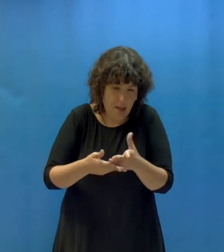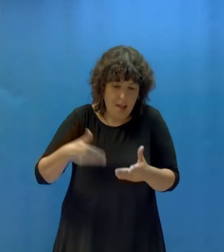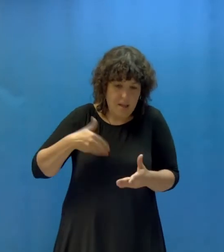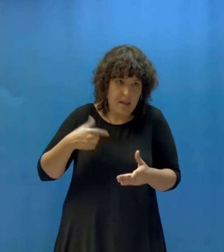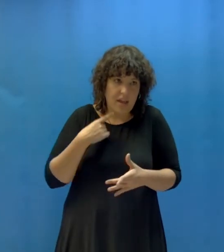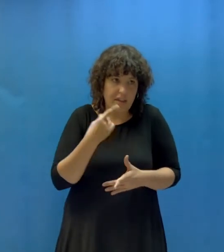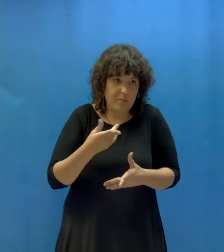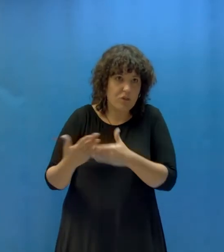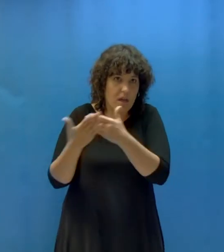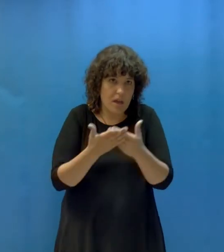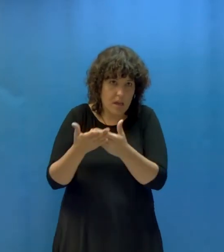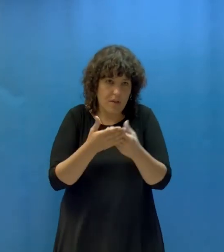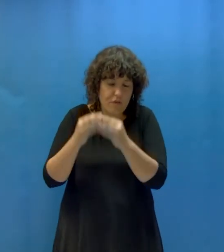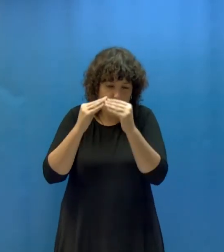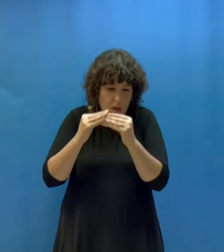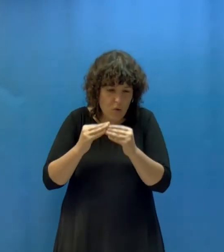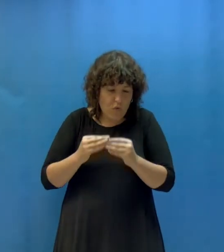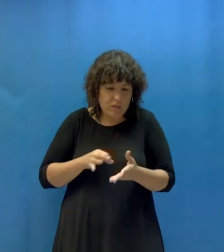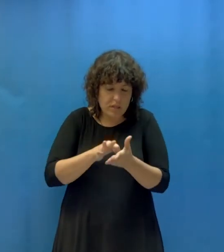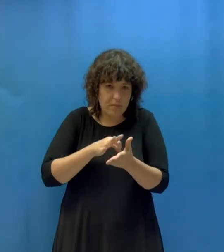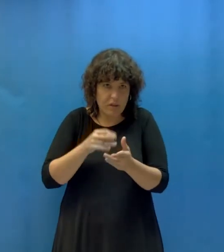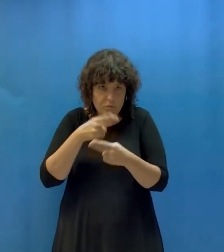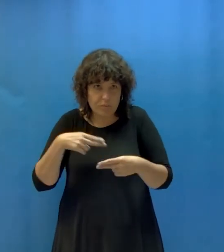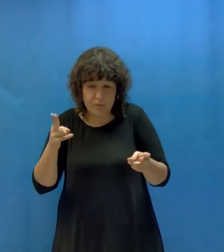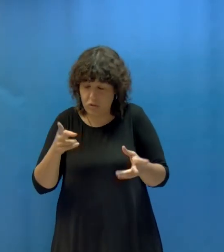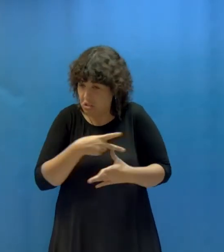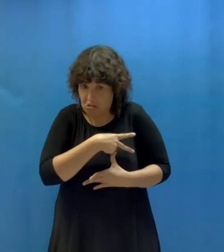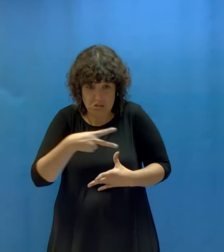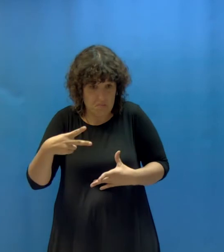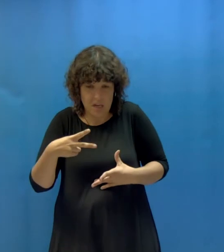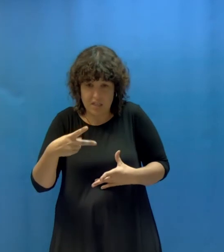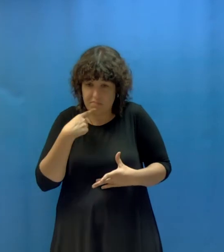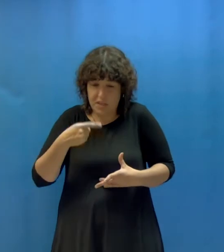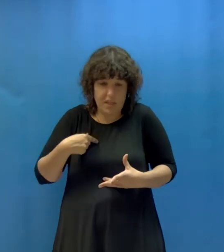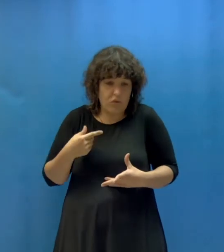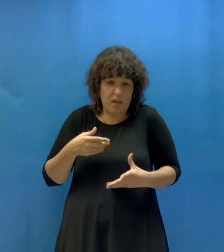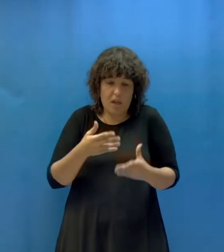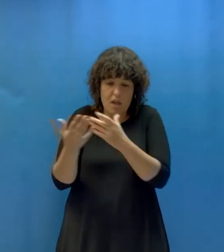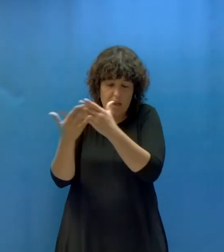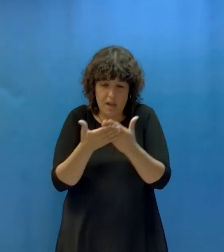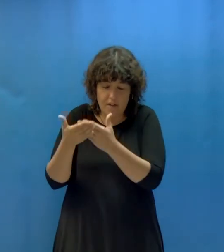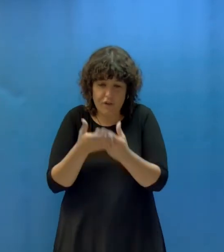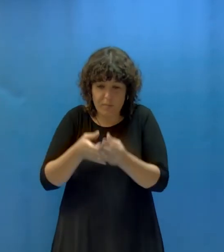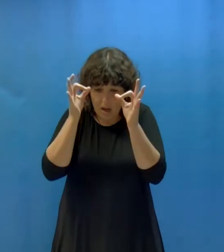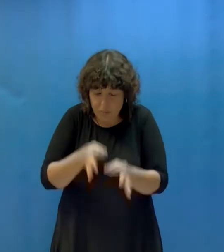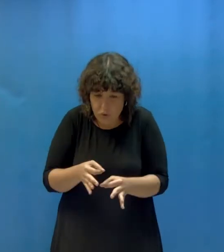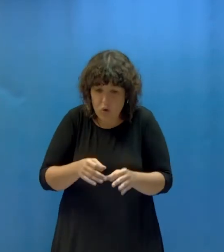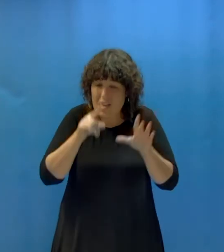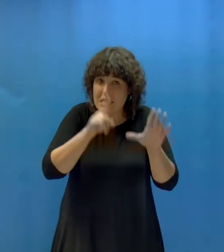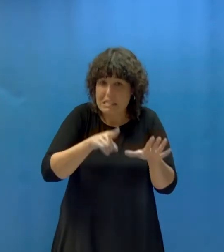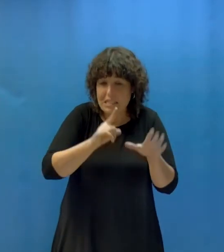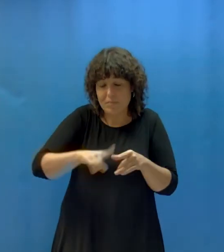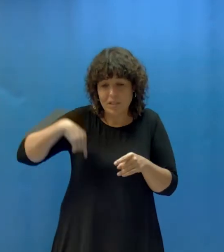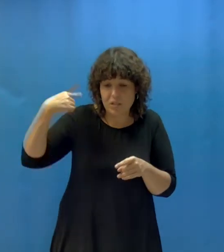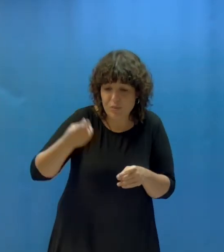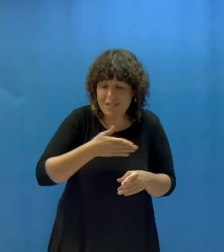elaborant un informe des de serveis jurídics al respecte i que en un parell de setmanes l'informe estaria, això era en març. Han passat 6 mesos i voldríem saber si aquest